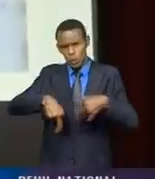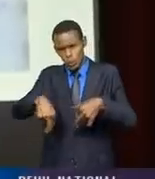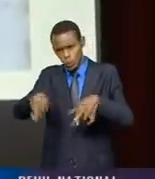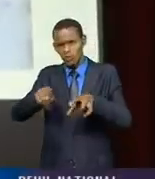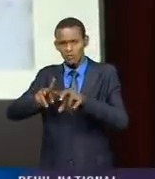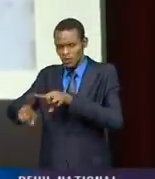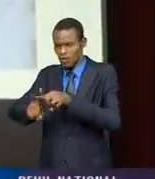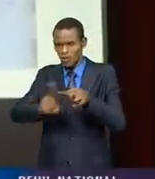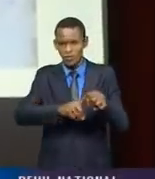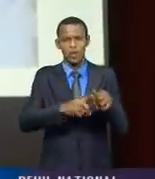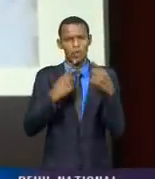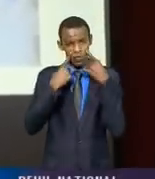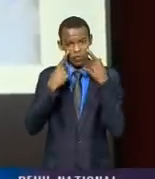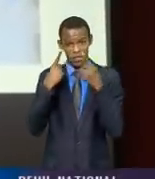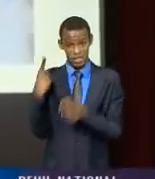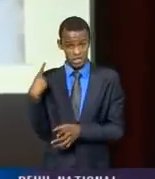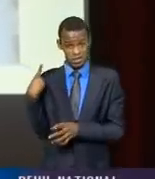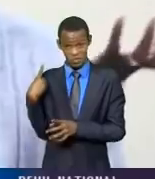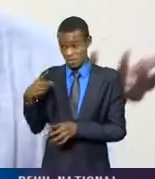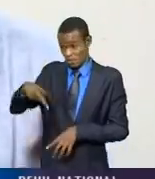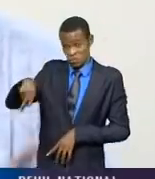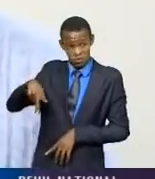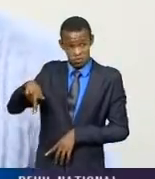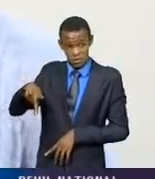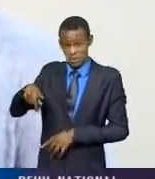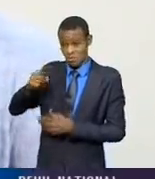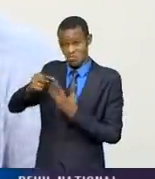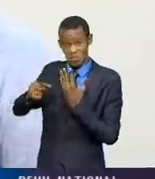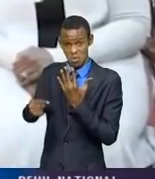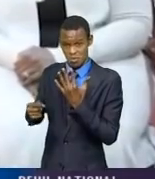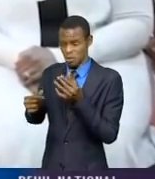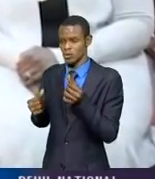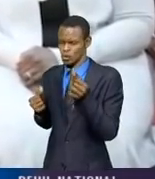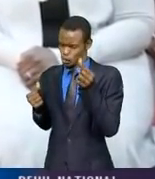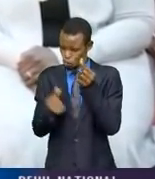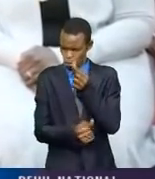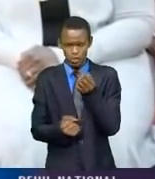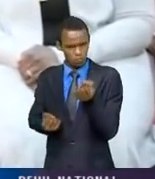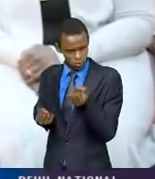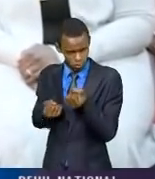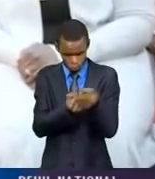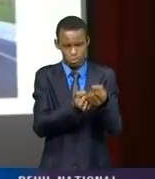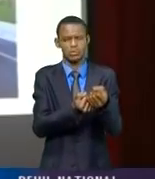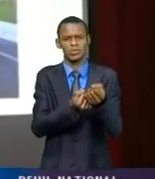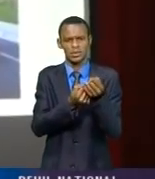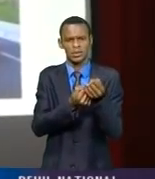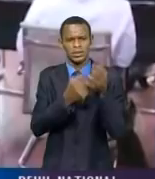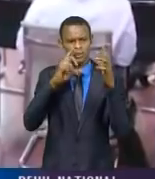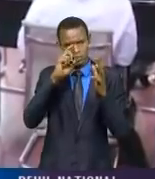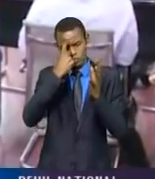derrière le premier d'entre eux louis kamoni et massoud hossaini se mettre d'accord en toute sportivité